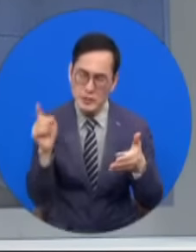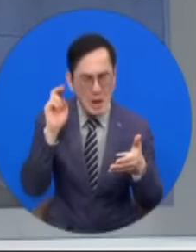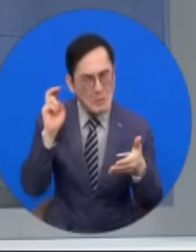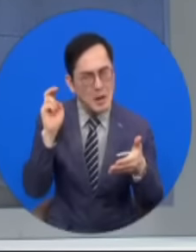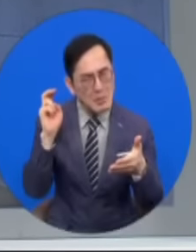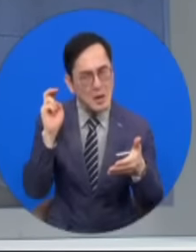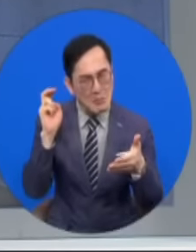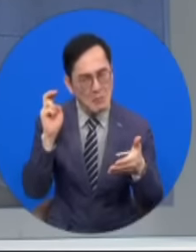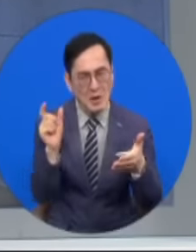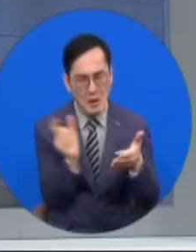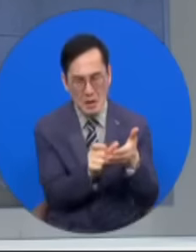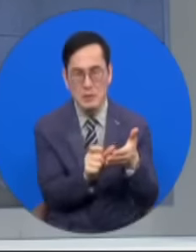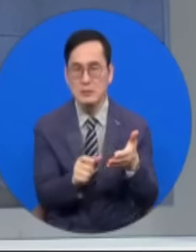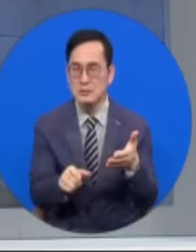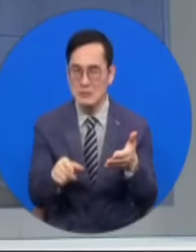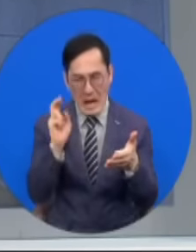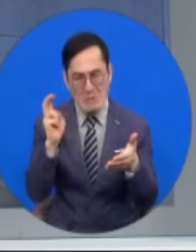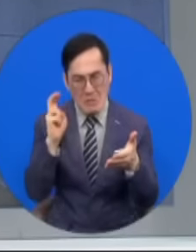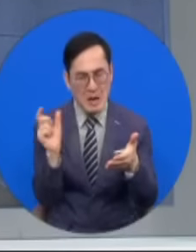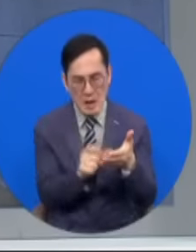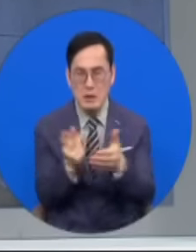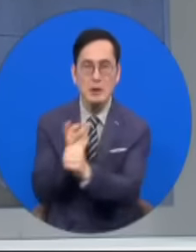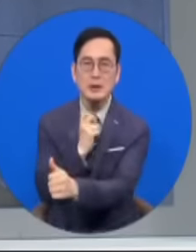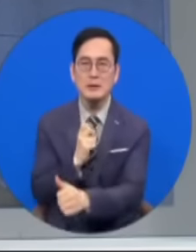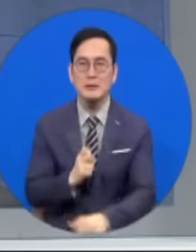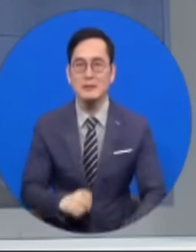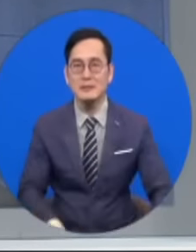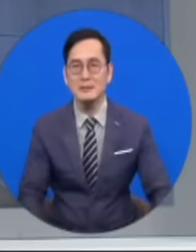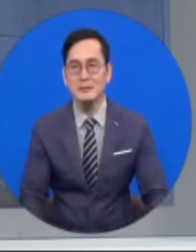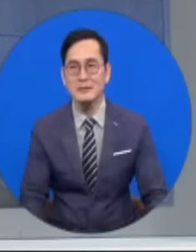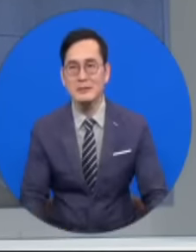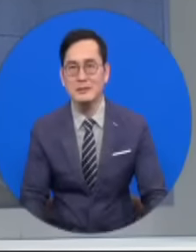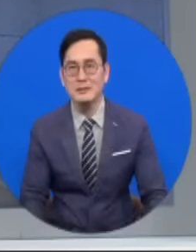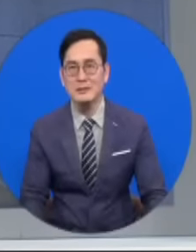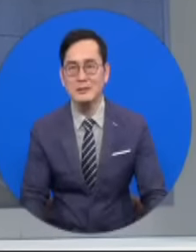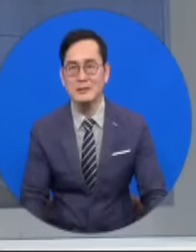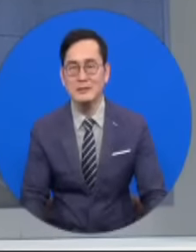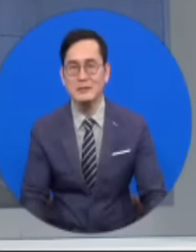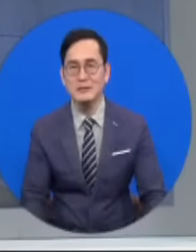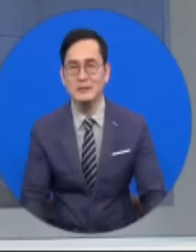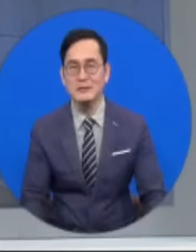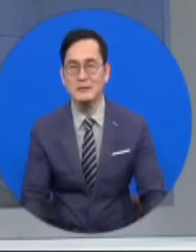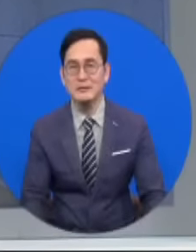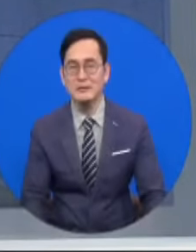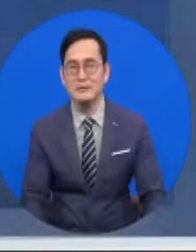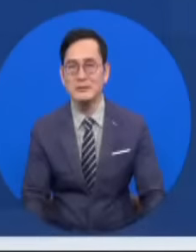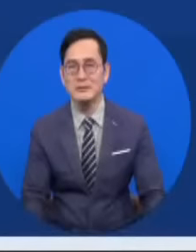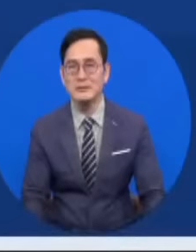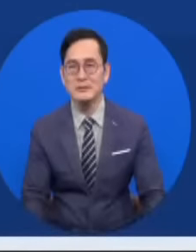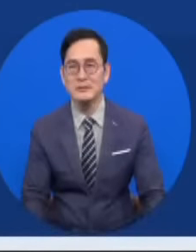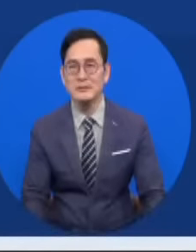카더라 통신도 같은 내용들도 나열돼 있어서 이게 논란이 거니다 함께